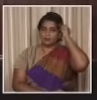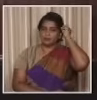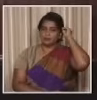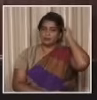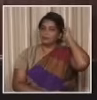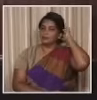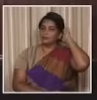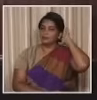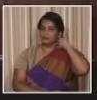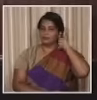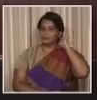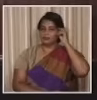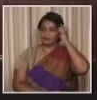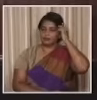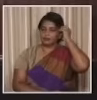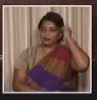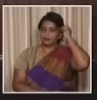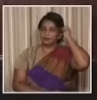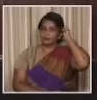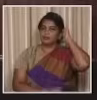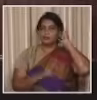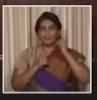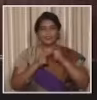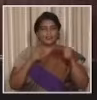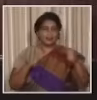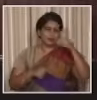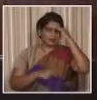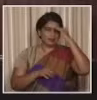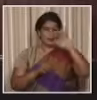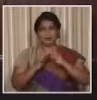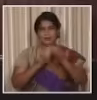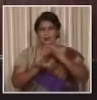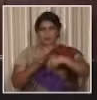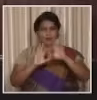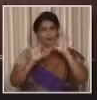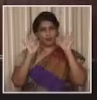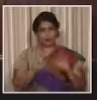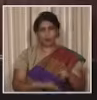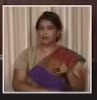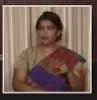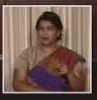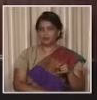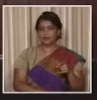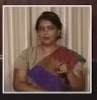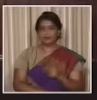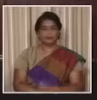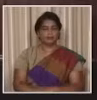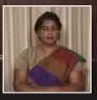හරි. විපක්ෂ නායකතුමා මේ තවත් මේ ප්‍රශ්නේ අවුල් කරන්නේ නැතුව ඔබතුමාගේ ඈ